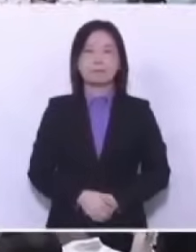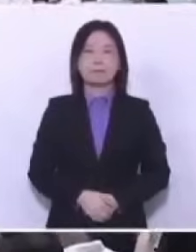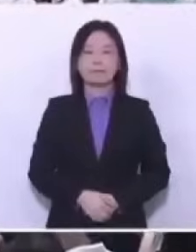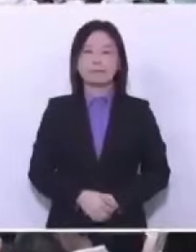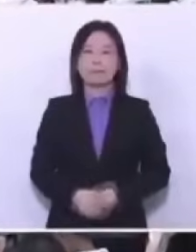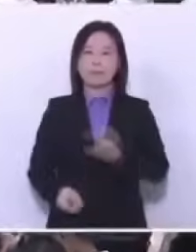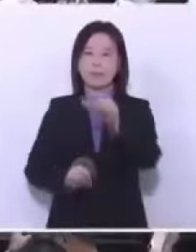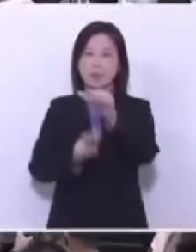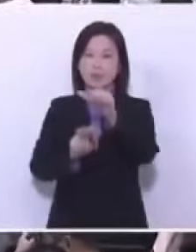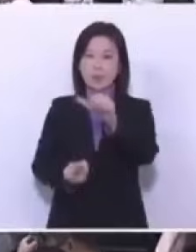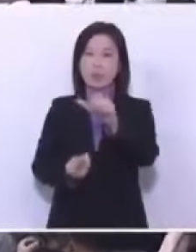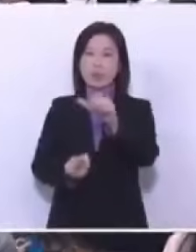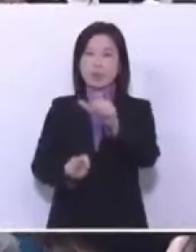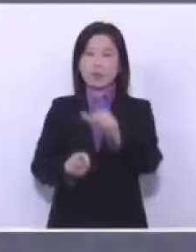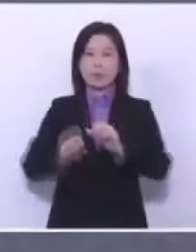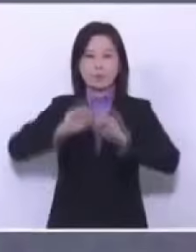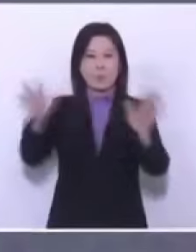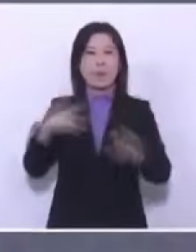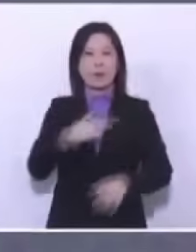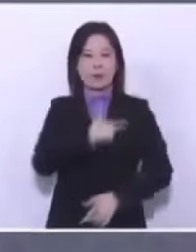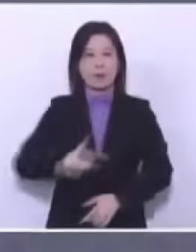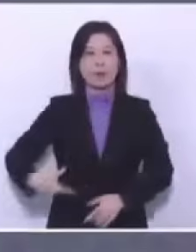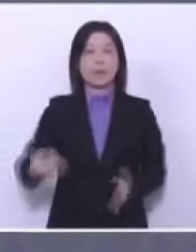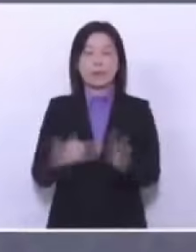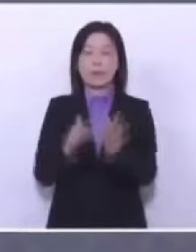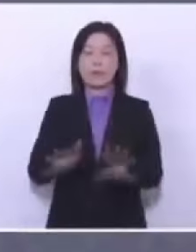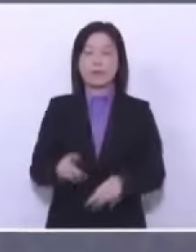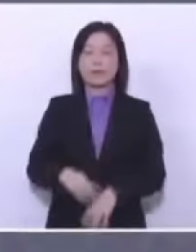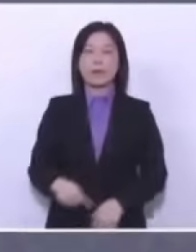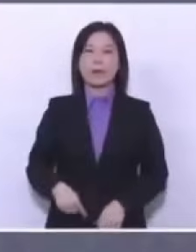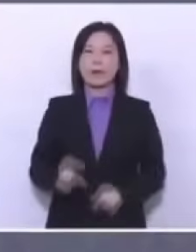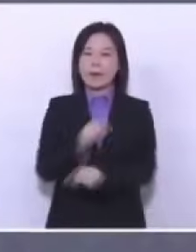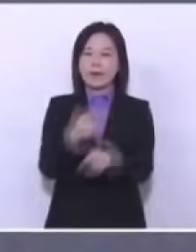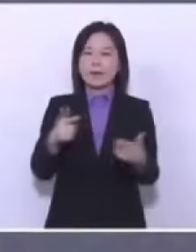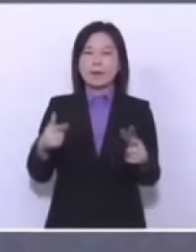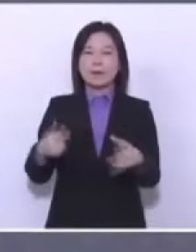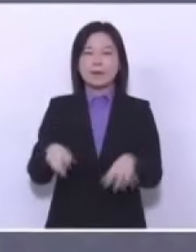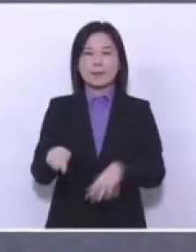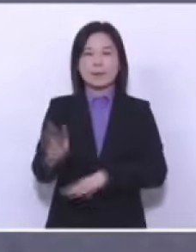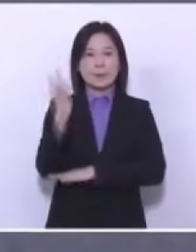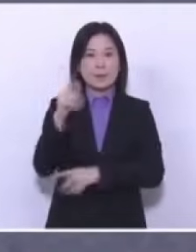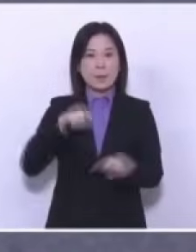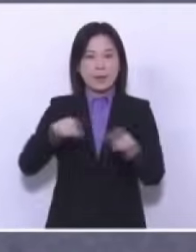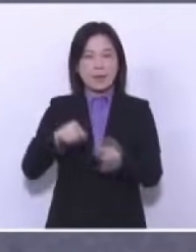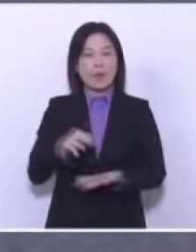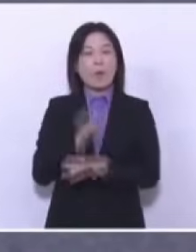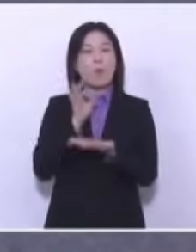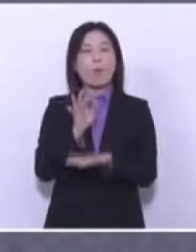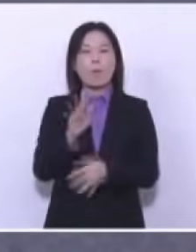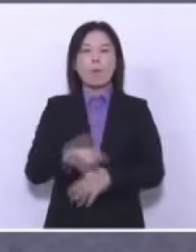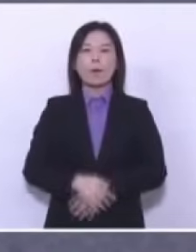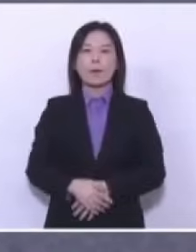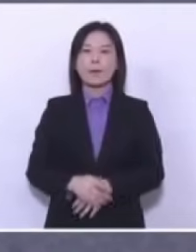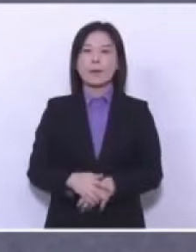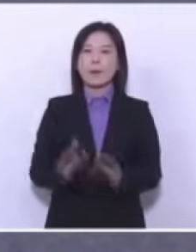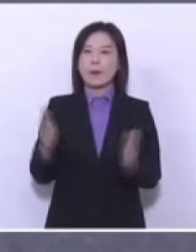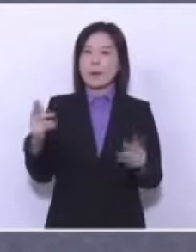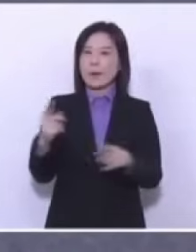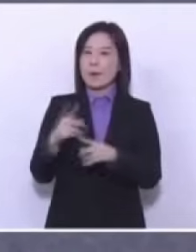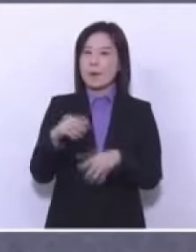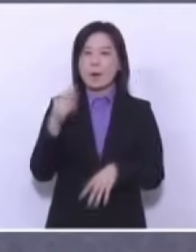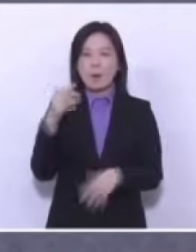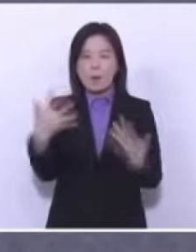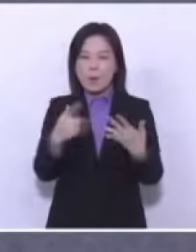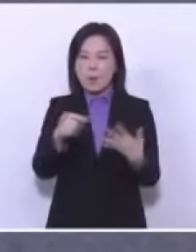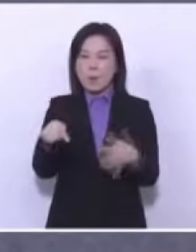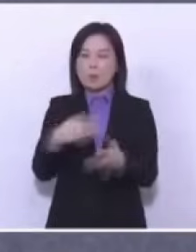从520宣布参选到现在，我已经提出各种国政处方签，面对问题，解决问题。我